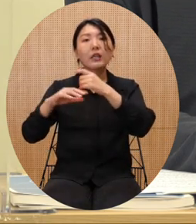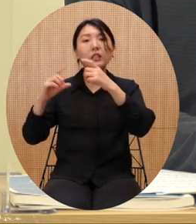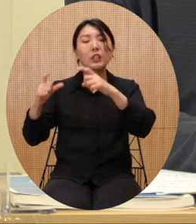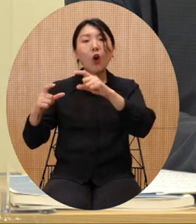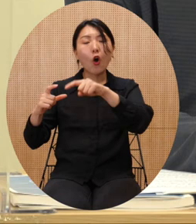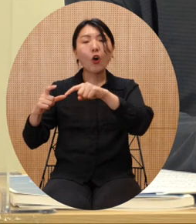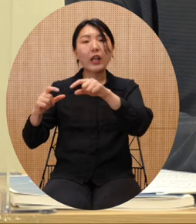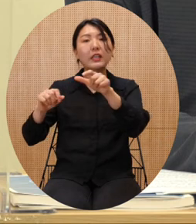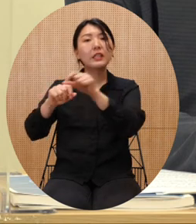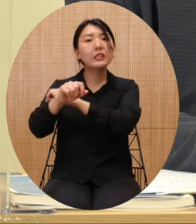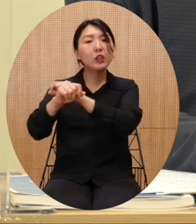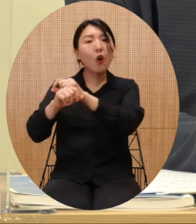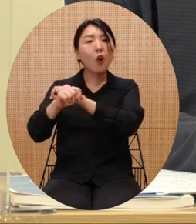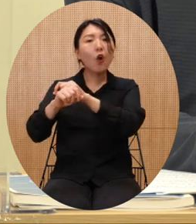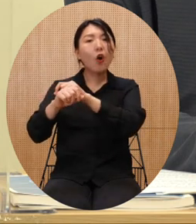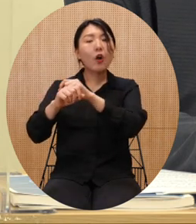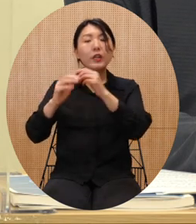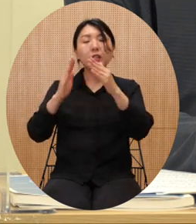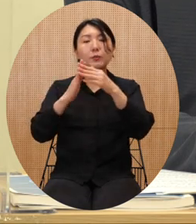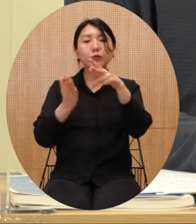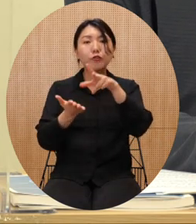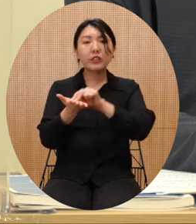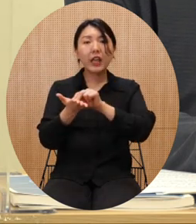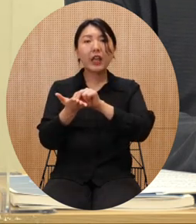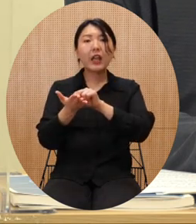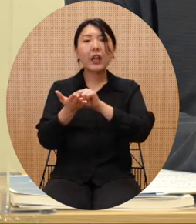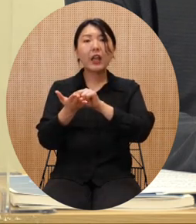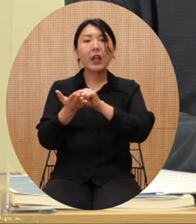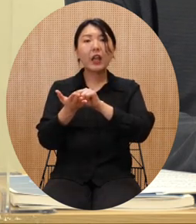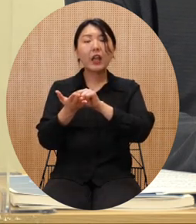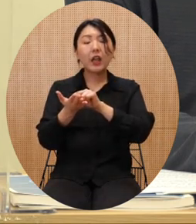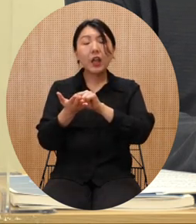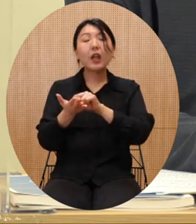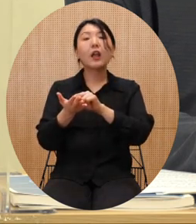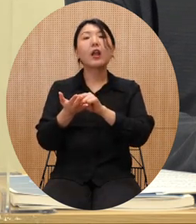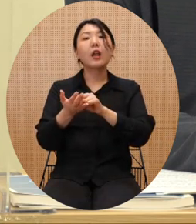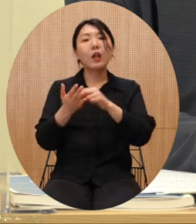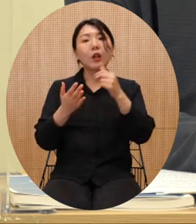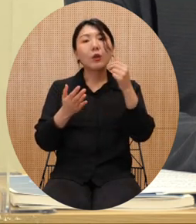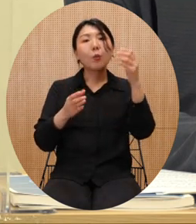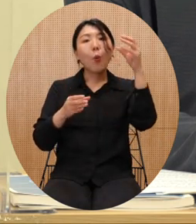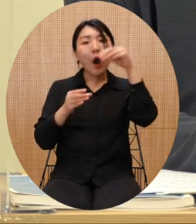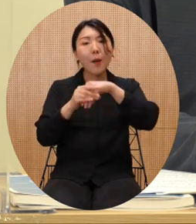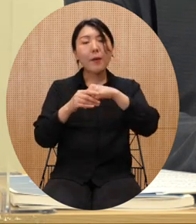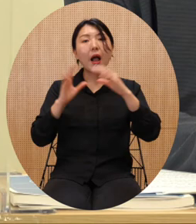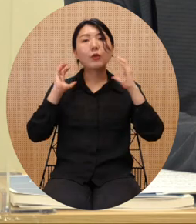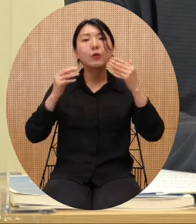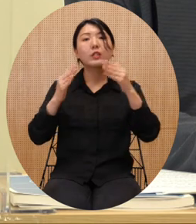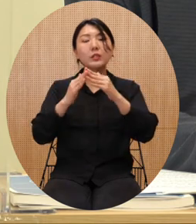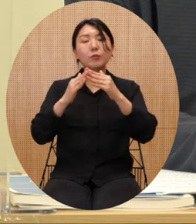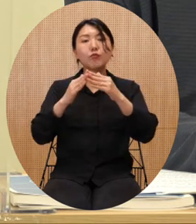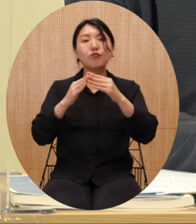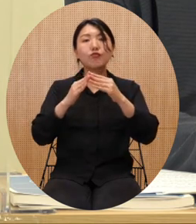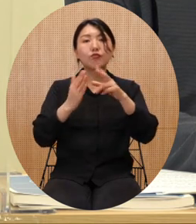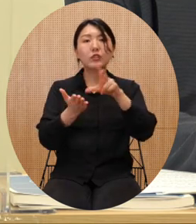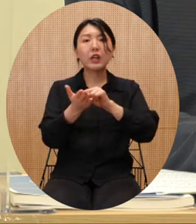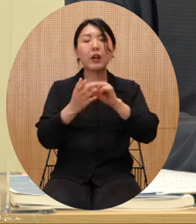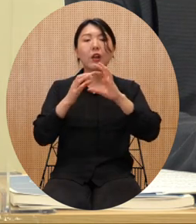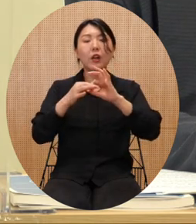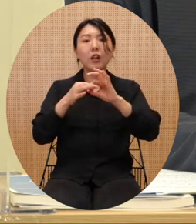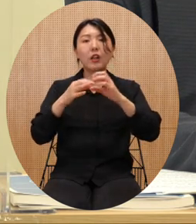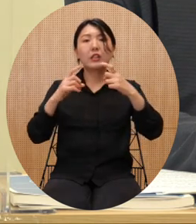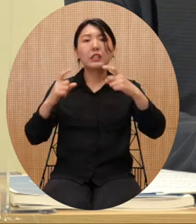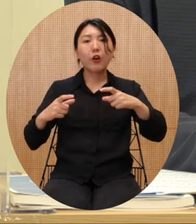본동이 가지고 있는 지역적 특성에 의한 주거 문제를 비롯해서 아동 주거와 관련된